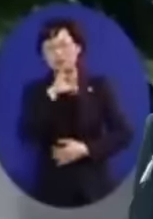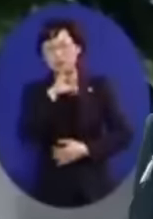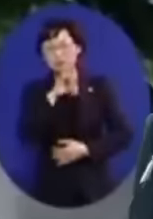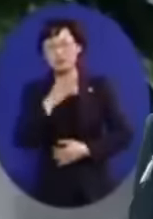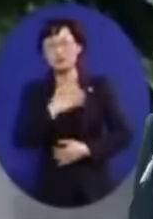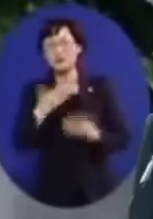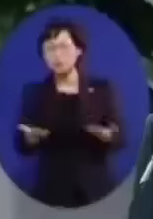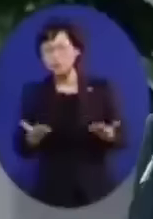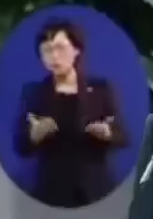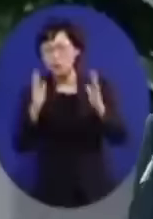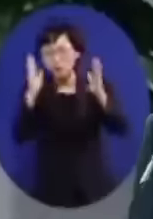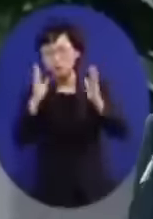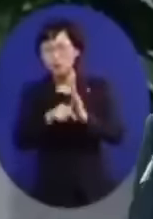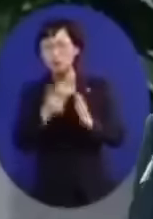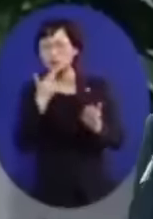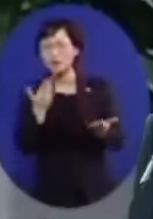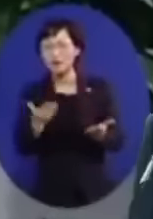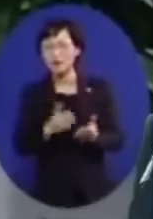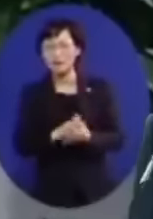어떻게 공부를 하냐.